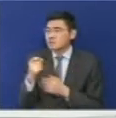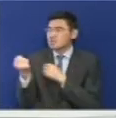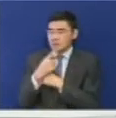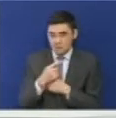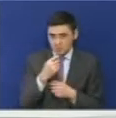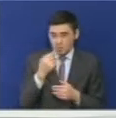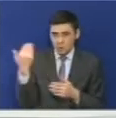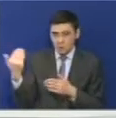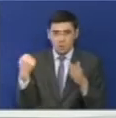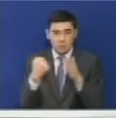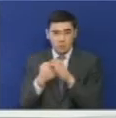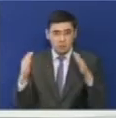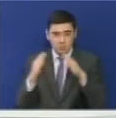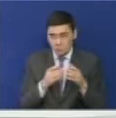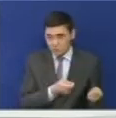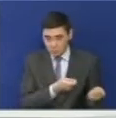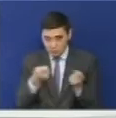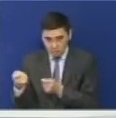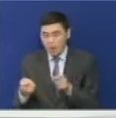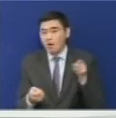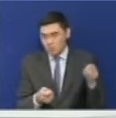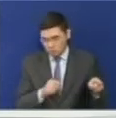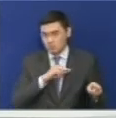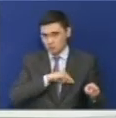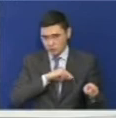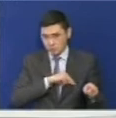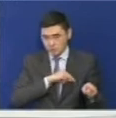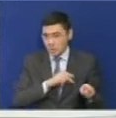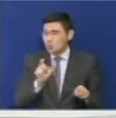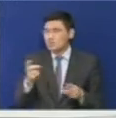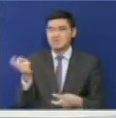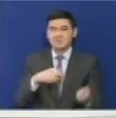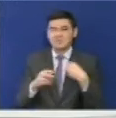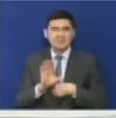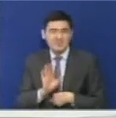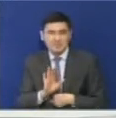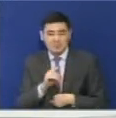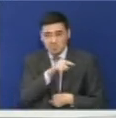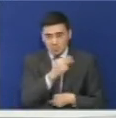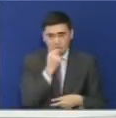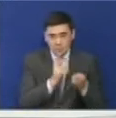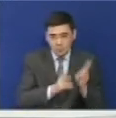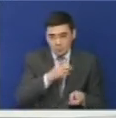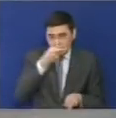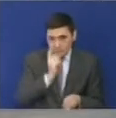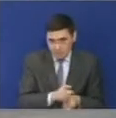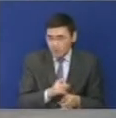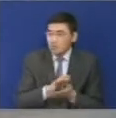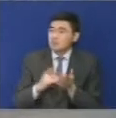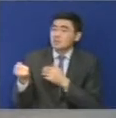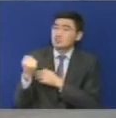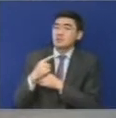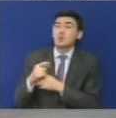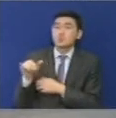болса, онда келушілер үшін ашылмай жұмыс істей алады. Яғни тапсырыс бойынша тамақ дайындап, оны жеткізулеріне болады. Бұл